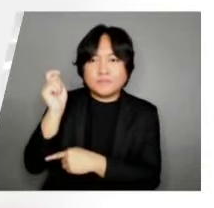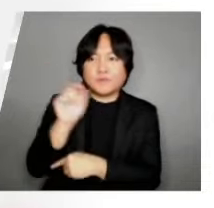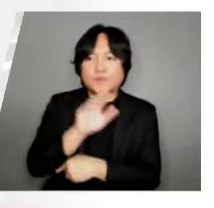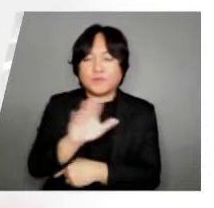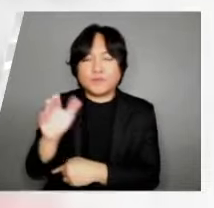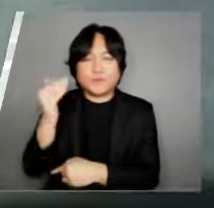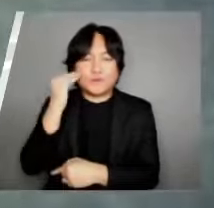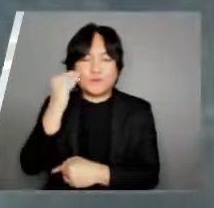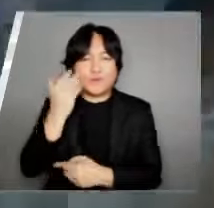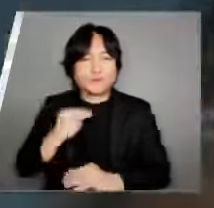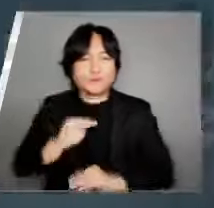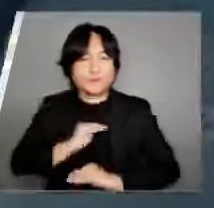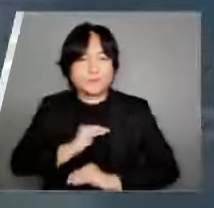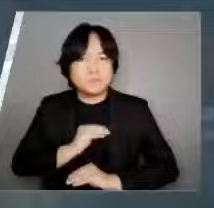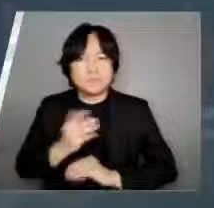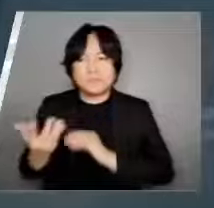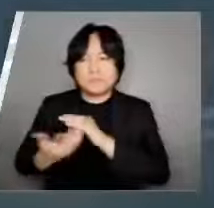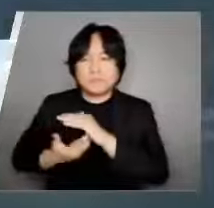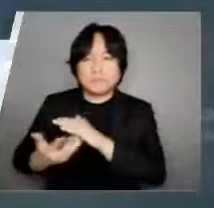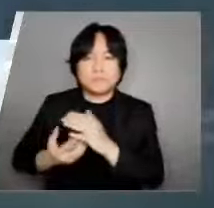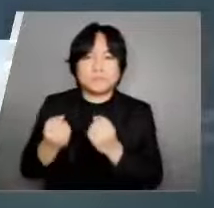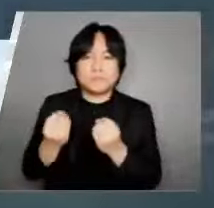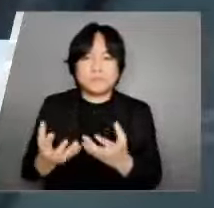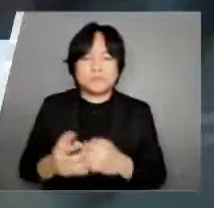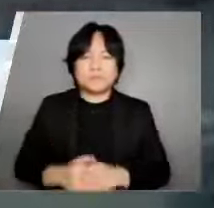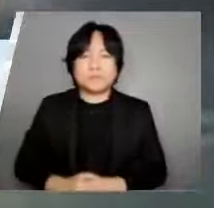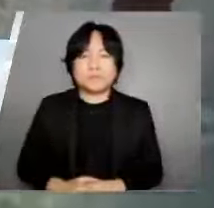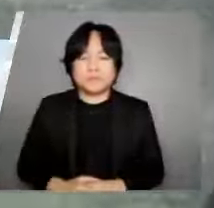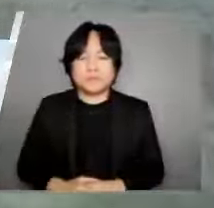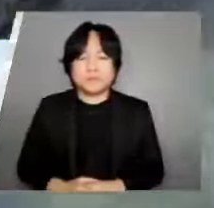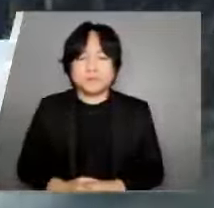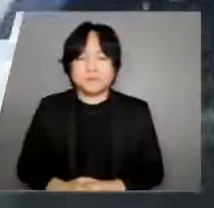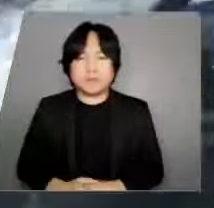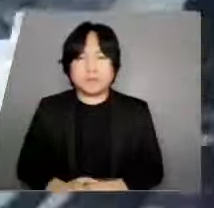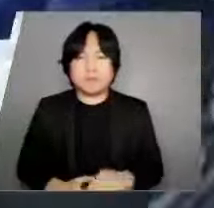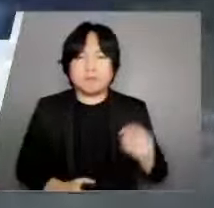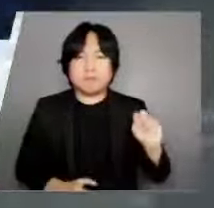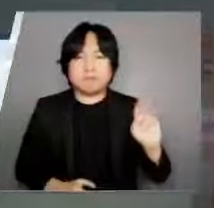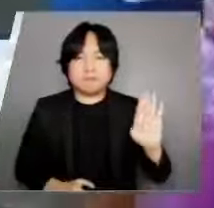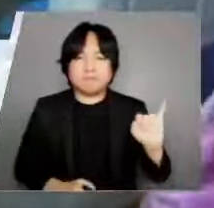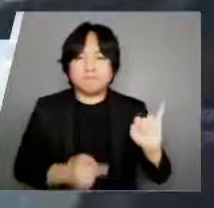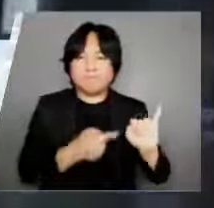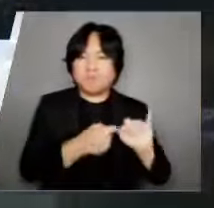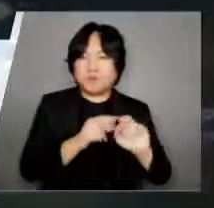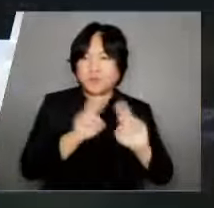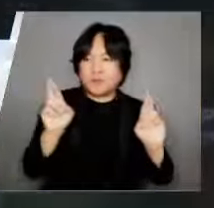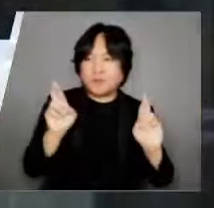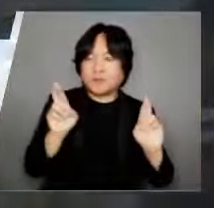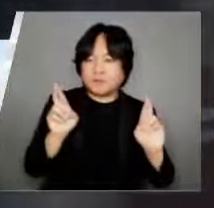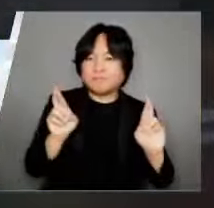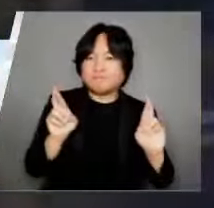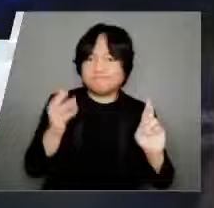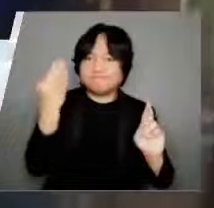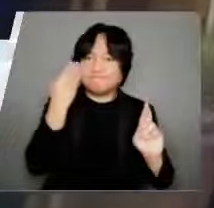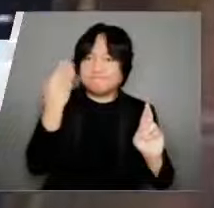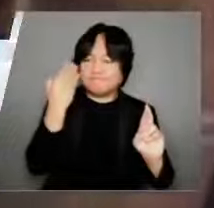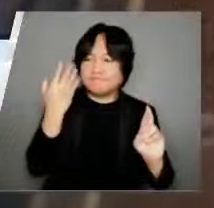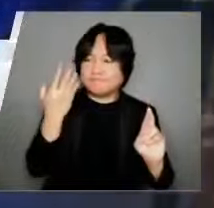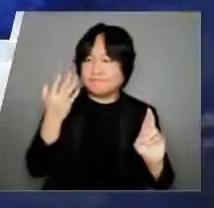satisfied clients. Kaya nang kumagat sa entrapment ng NBI Organized and Transnational Crime Division, wala na silang